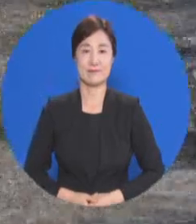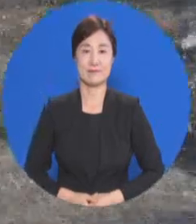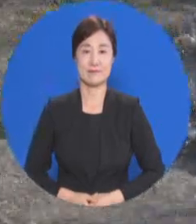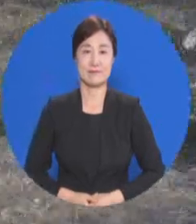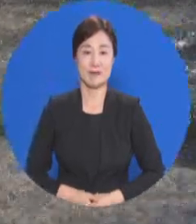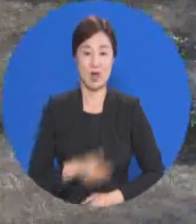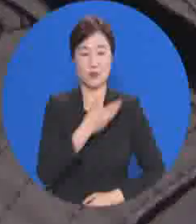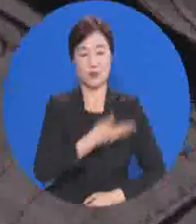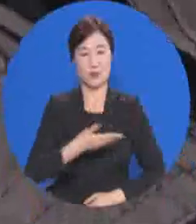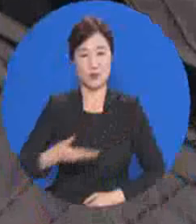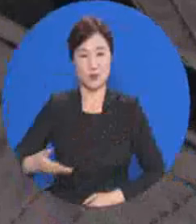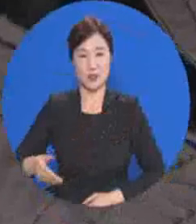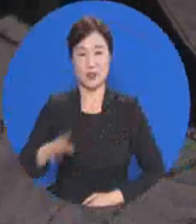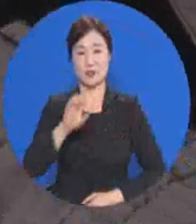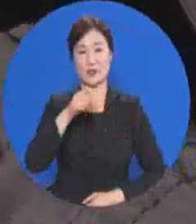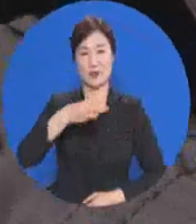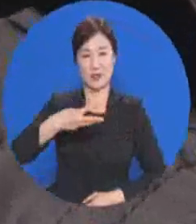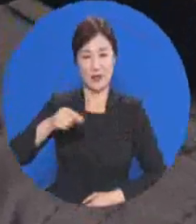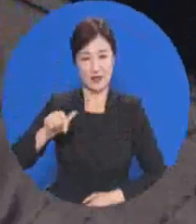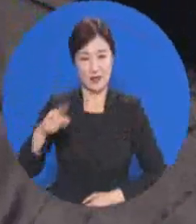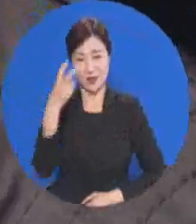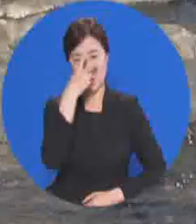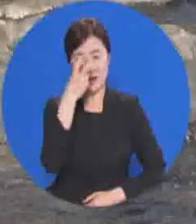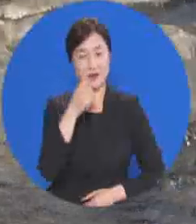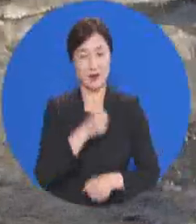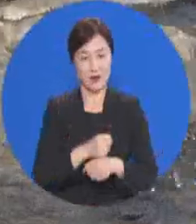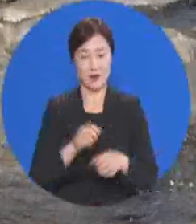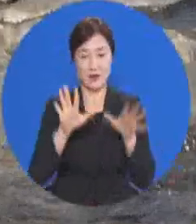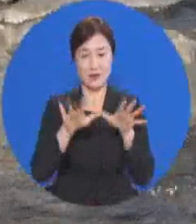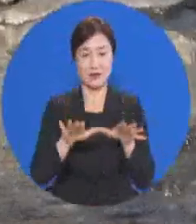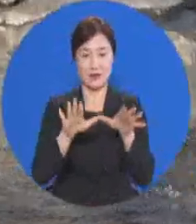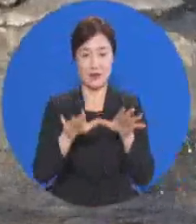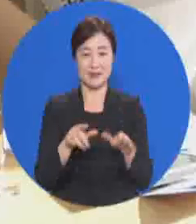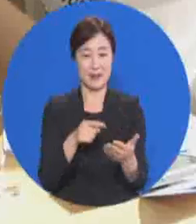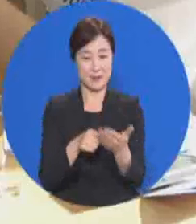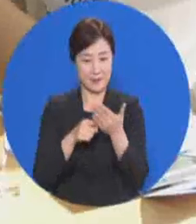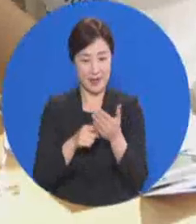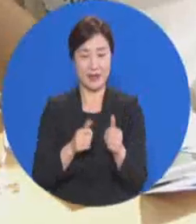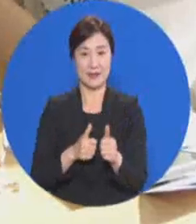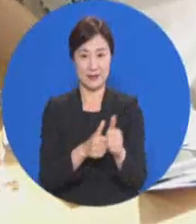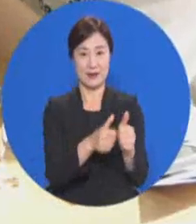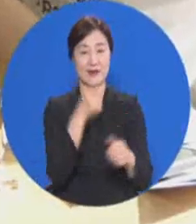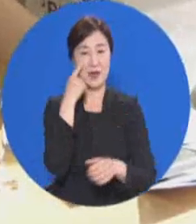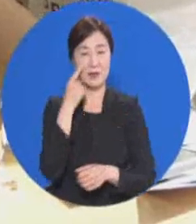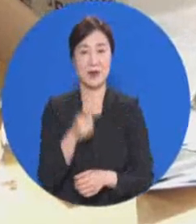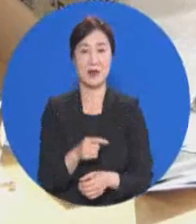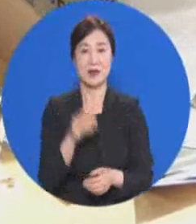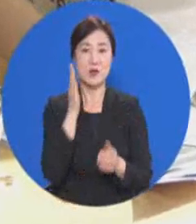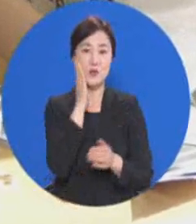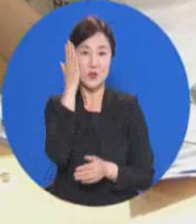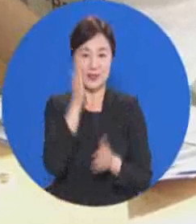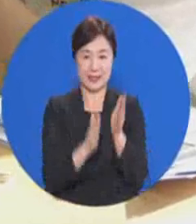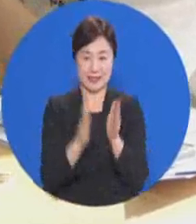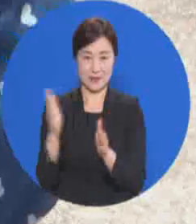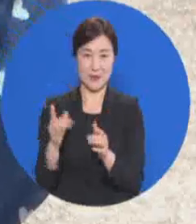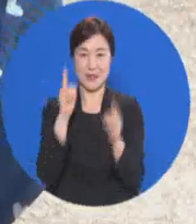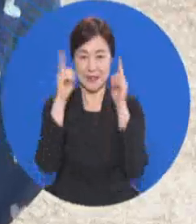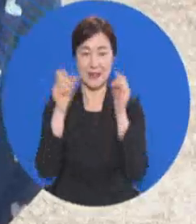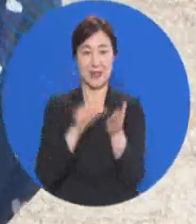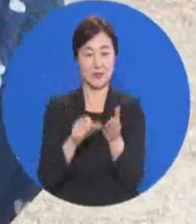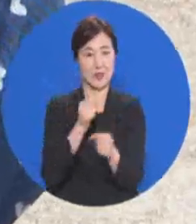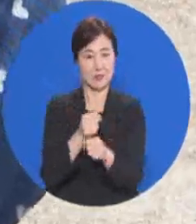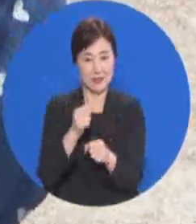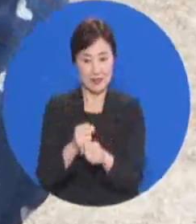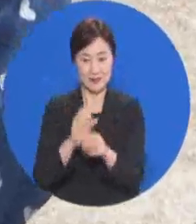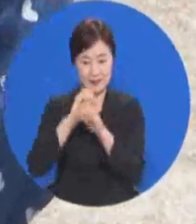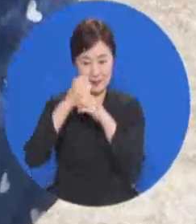하춘에 사는 플라나리아를 관찰하고 철새가 남긴 흔적을 따라가 봅니다. 플리프로 장난감을 만들고 확대경으로 꽃의